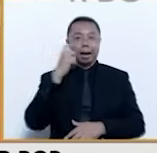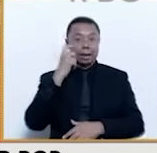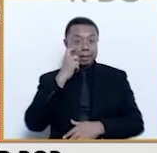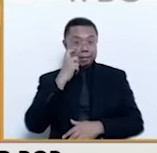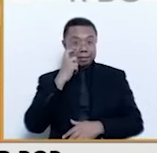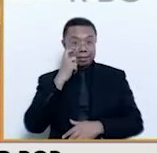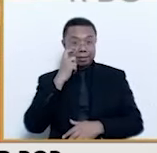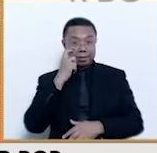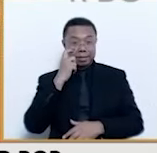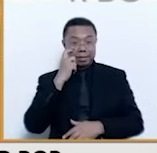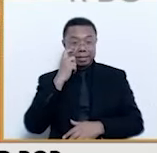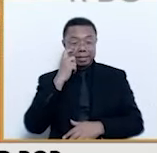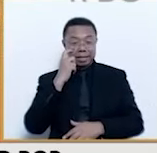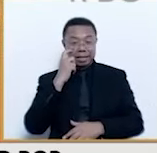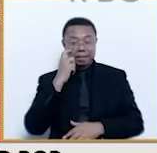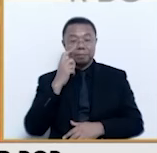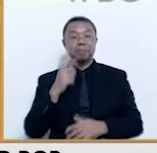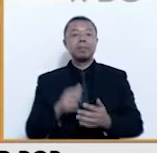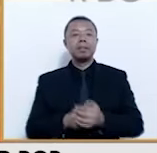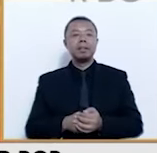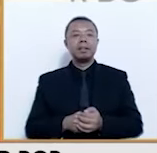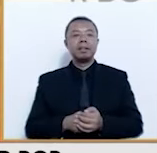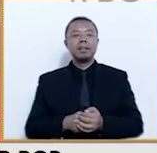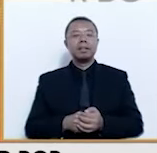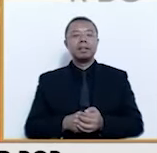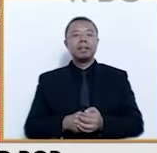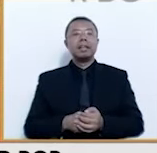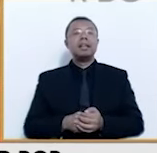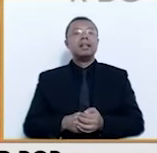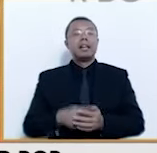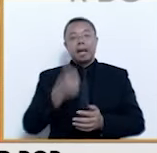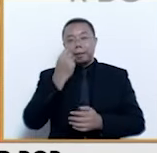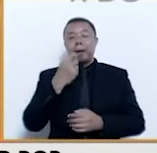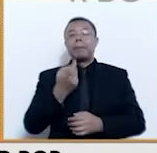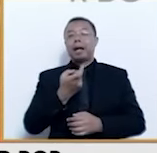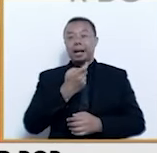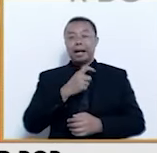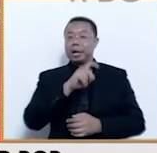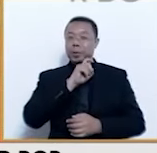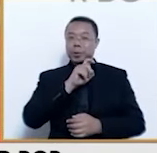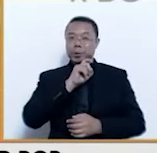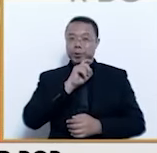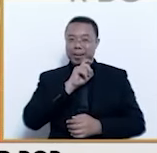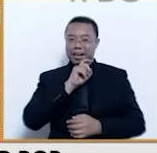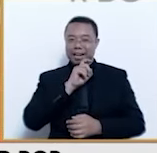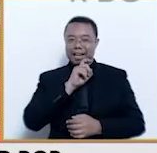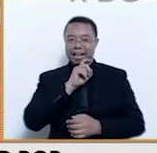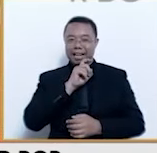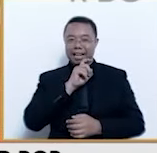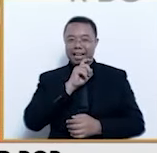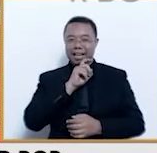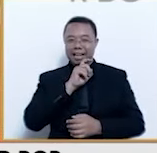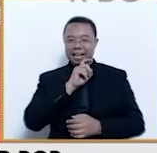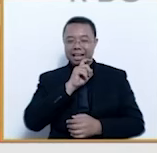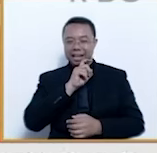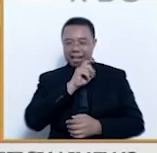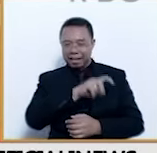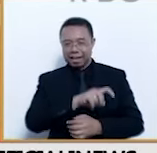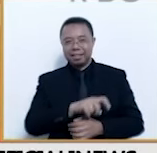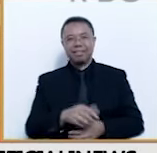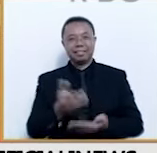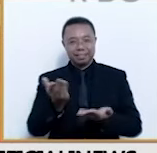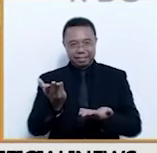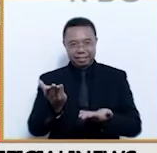purnawirawan dararmapong rekun sik mmmhum dan bapak Dr IR rkun Wardana abioto